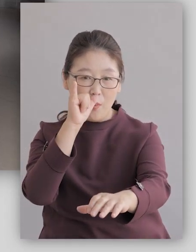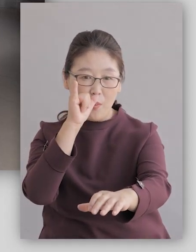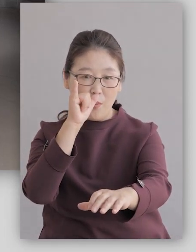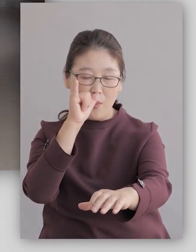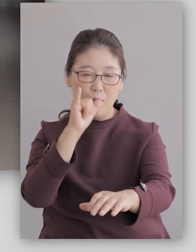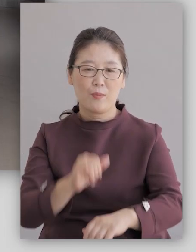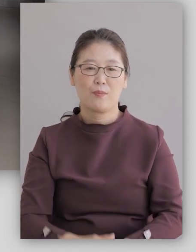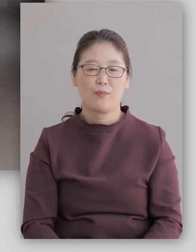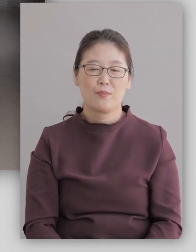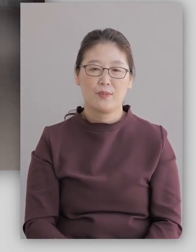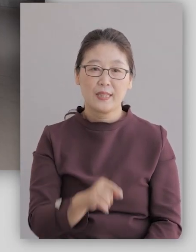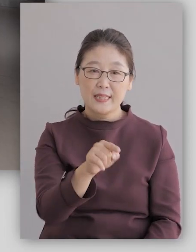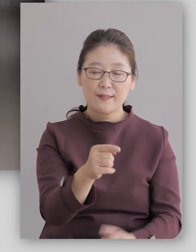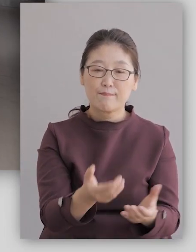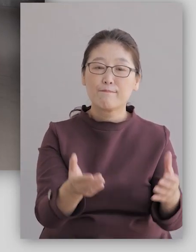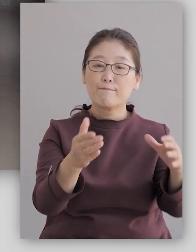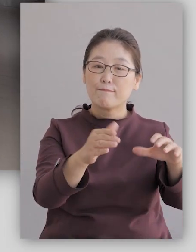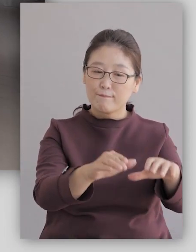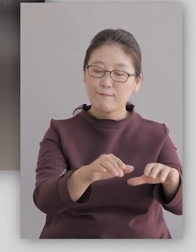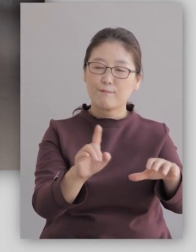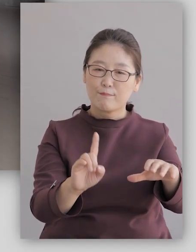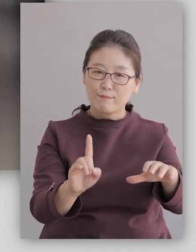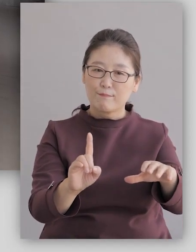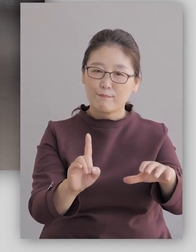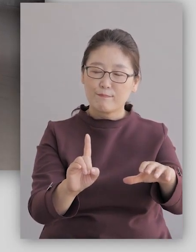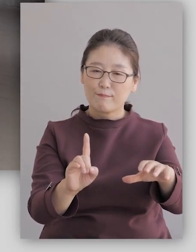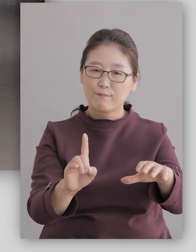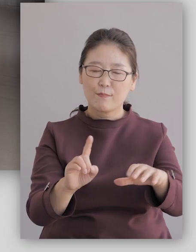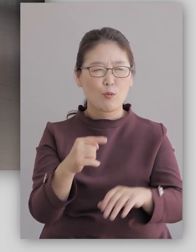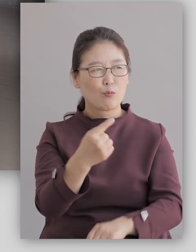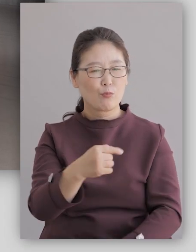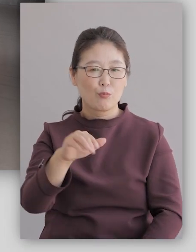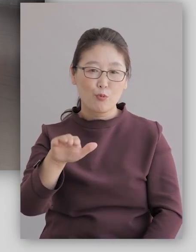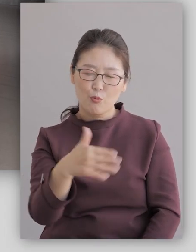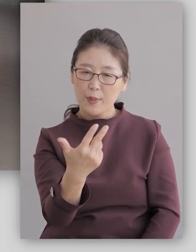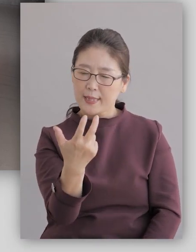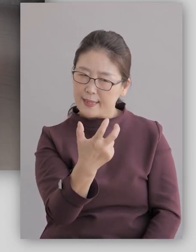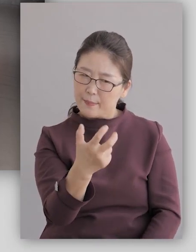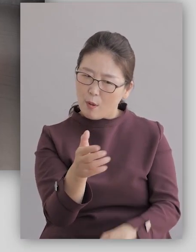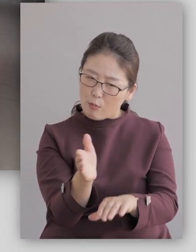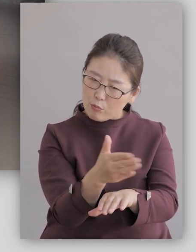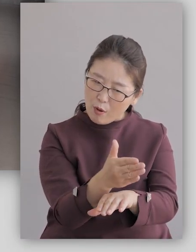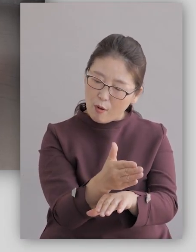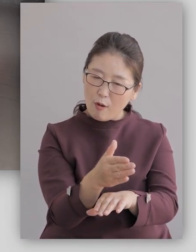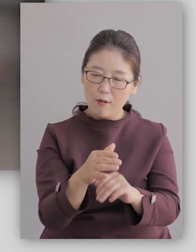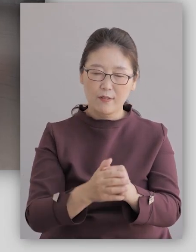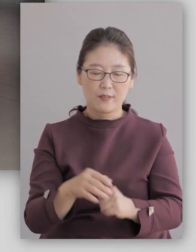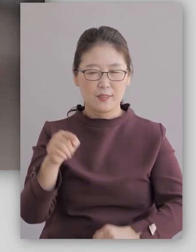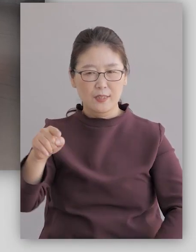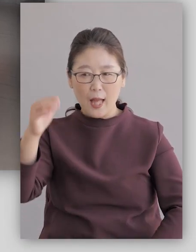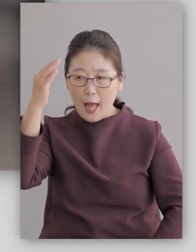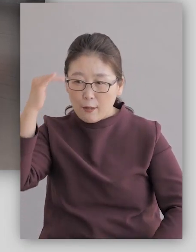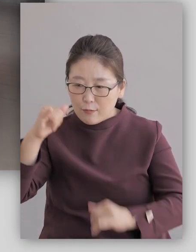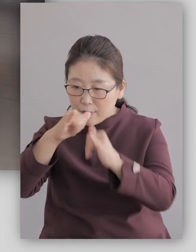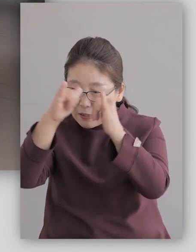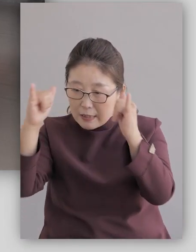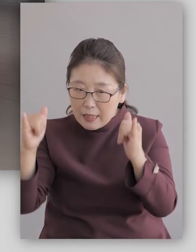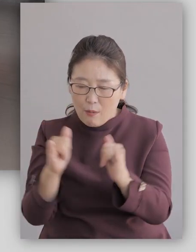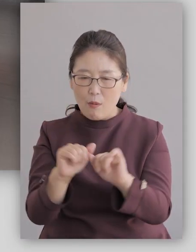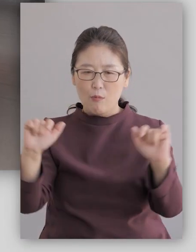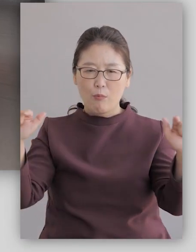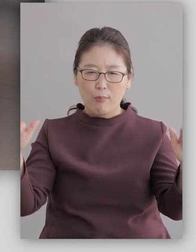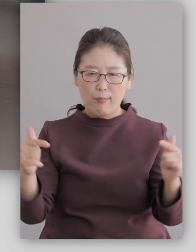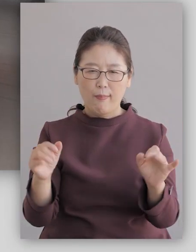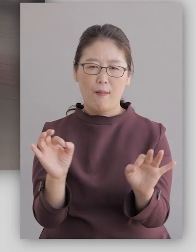있는데요. 이 옹기는 사실 70년대에 들어오면서 실제로 한국 사회에 사라지게